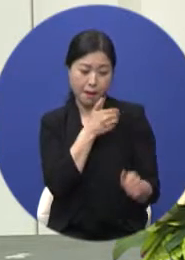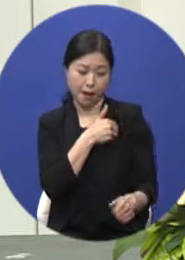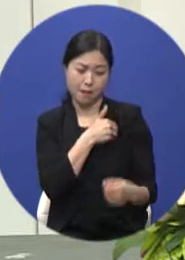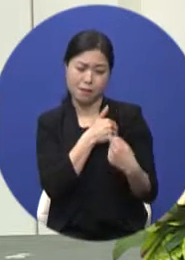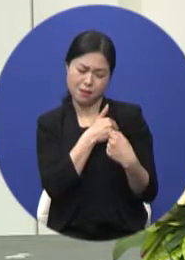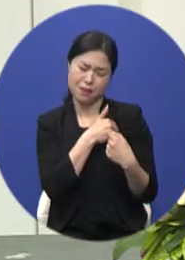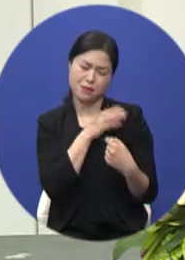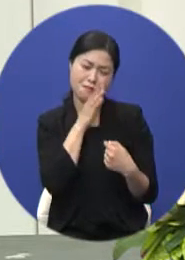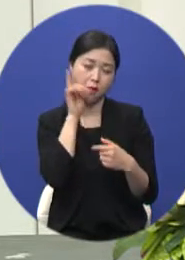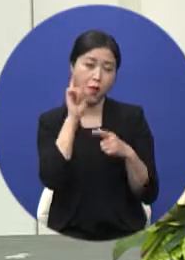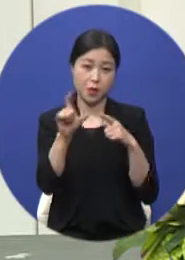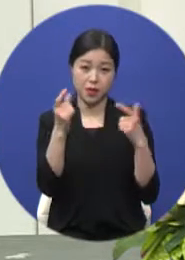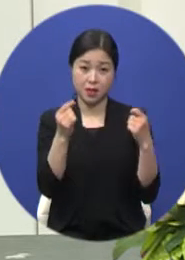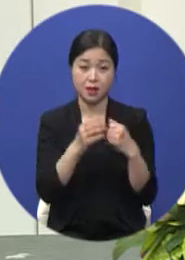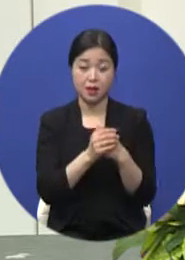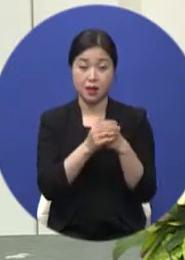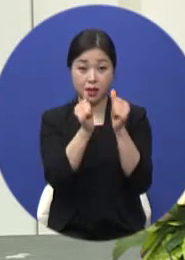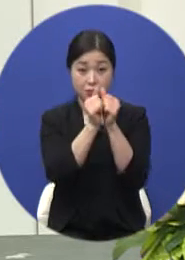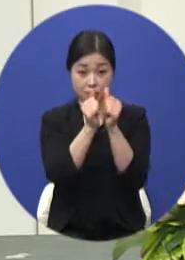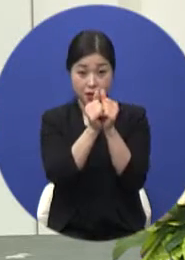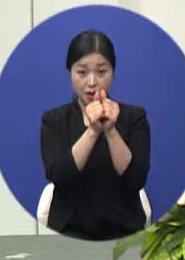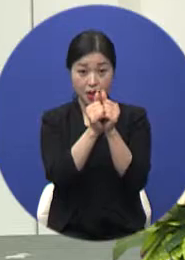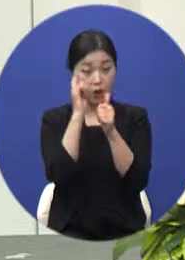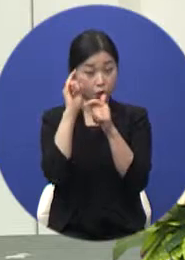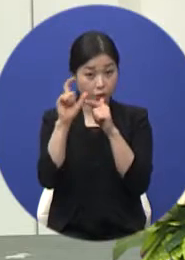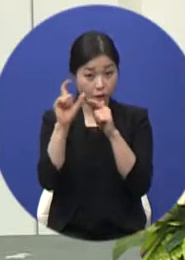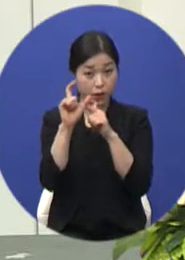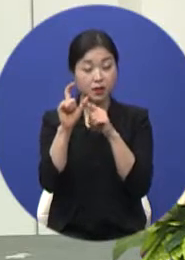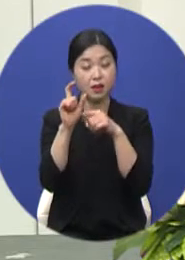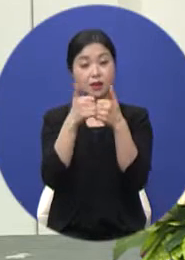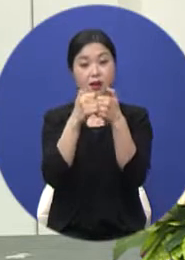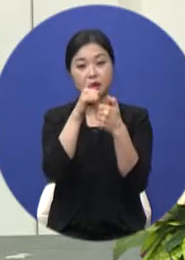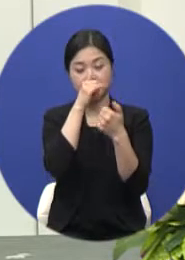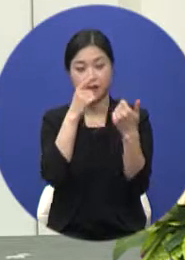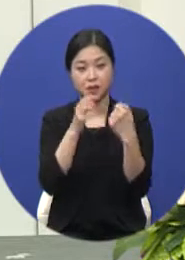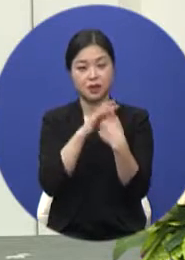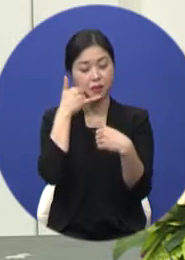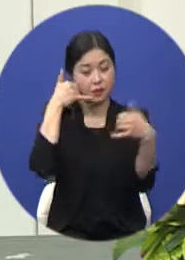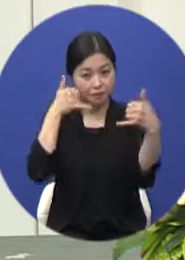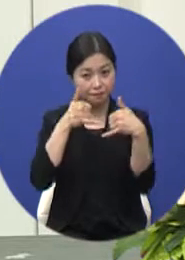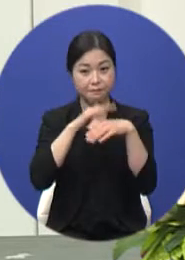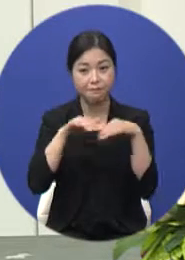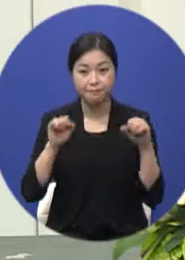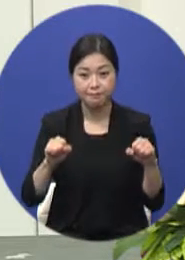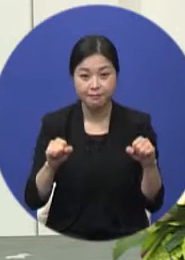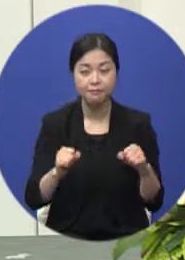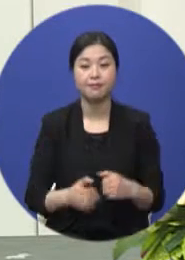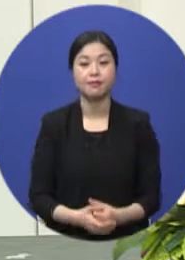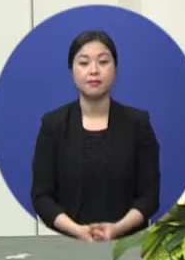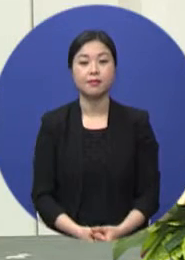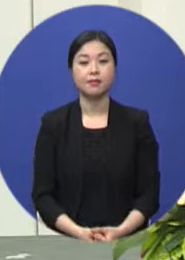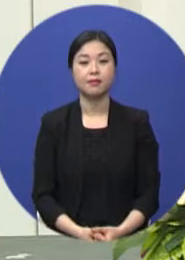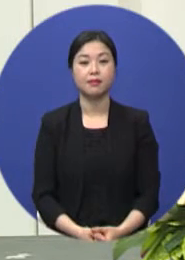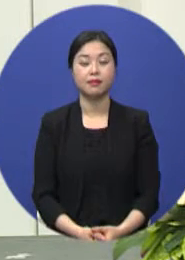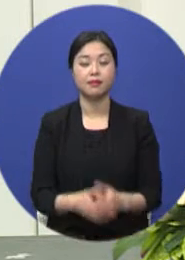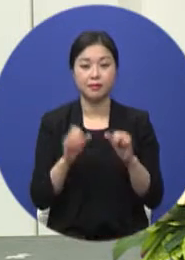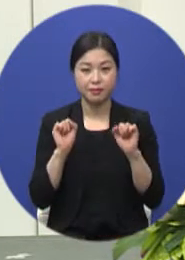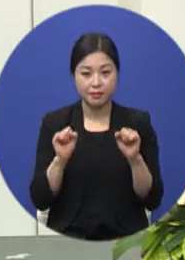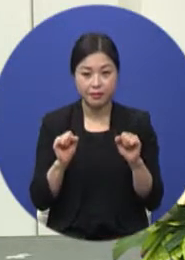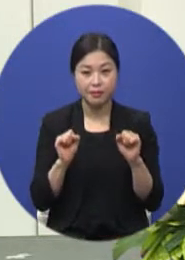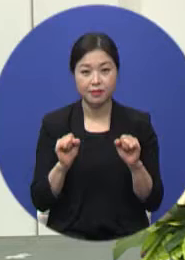바람기잖아요. 남자들의 고민 상담 들어왔습니다. 전화 연결하겠습니다. 안녕하세요. 네,